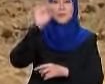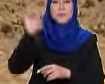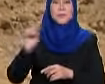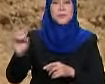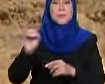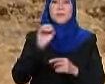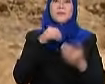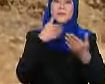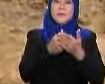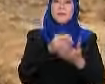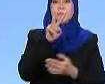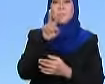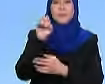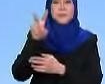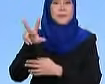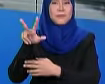2020